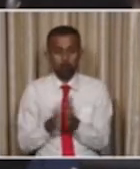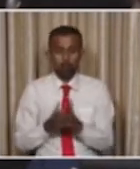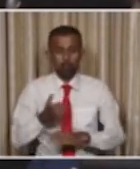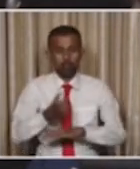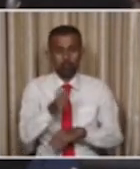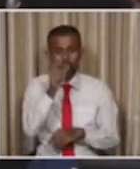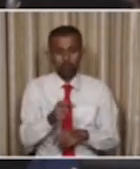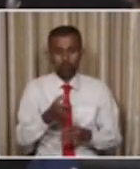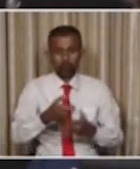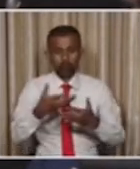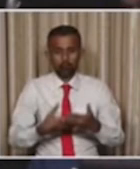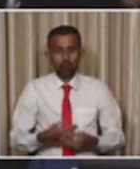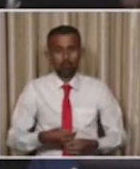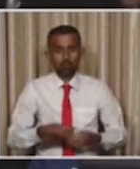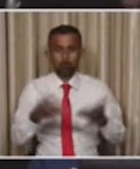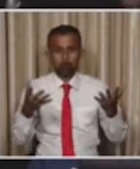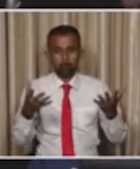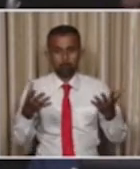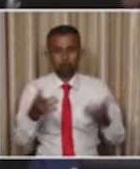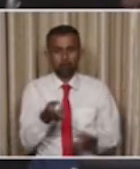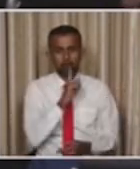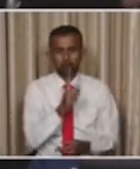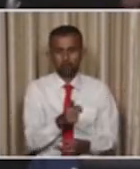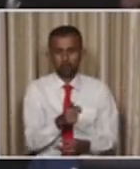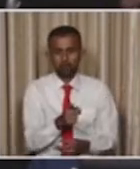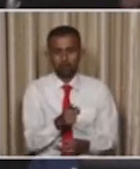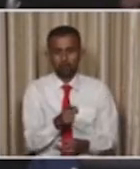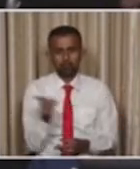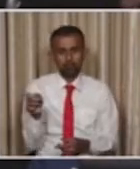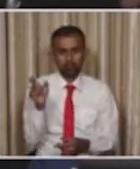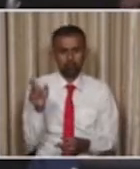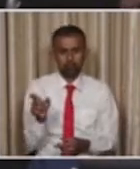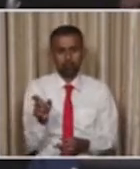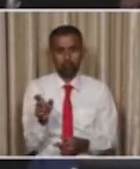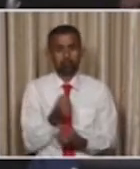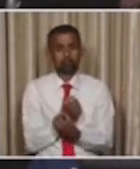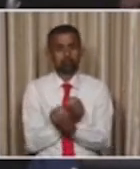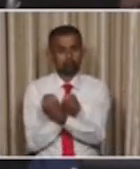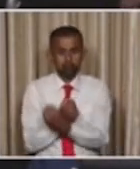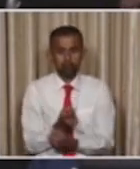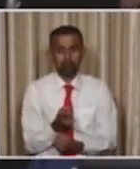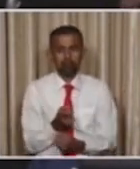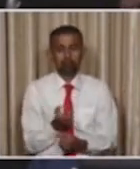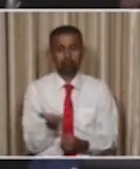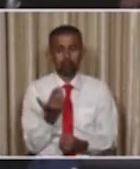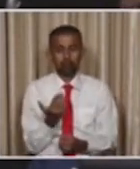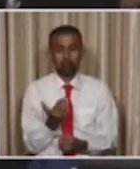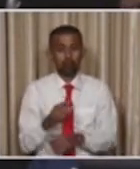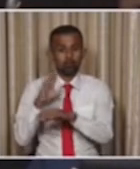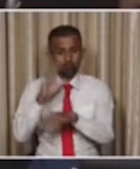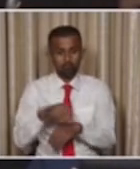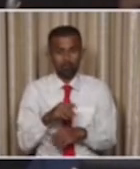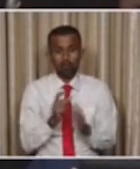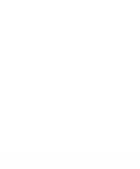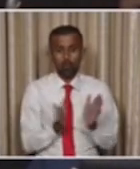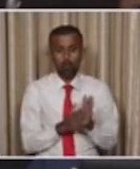සභාපතිවරයෙක් වාර්තාවක් නිකුත් කරපුවාම කවුරු හරි ඉල්ලීමක් කරනවා මේ මිනිස්සයාව දඬු කඳේ ගහන්න හරි කුමක් හෝ කරන්න කැඳවන්න